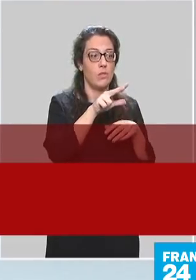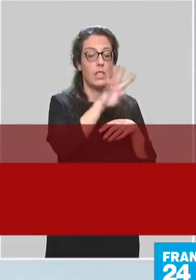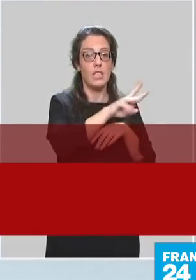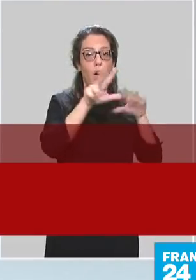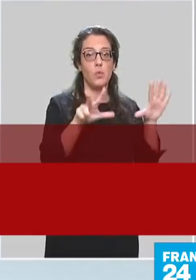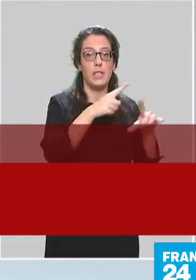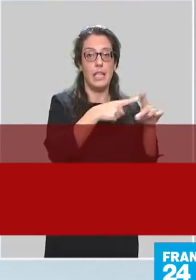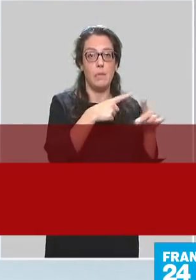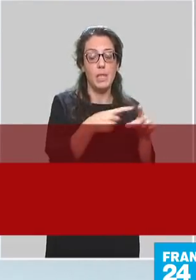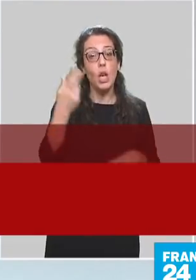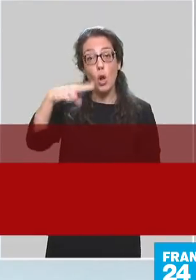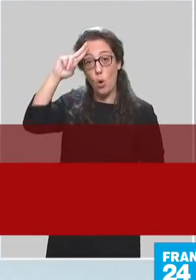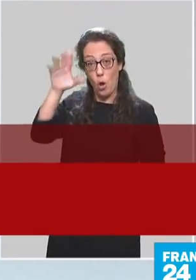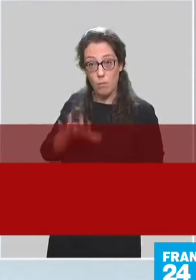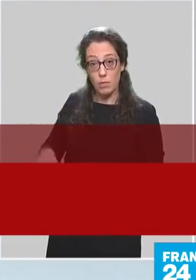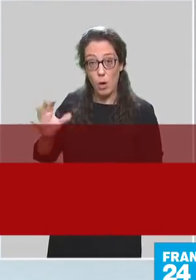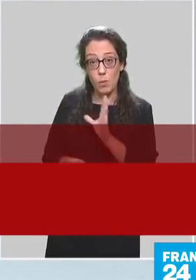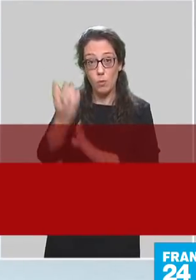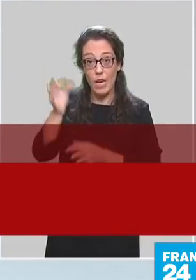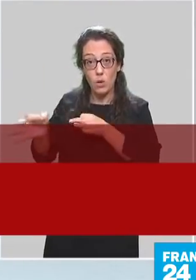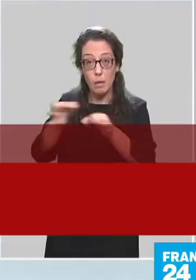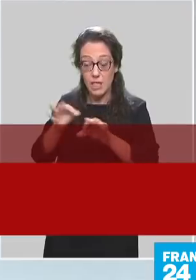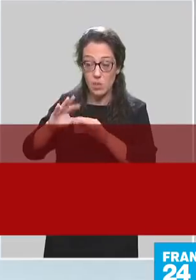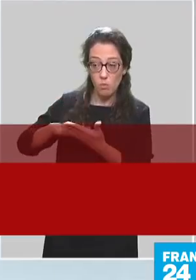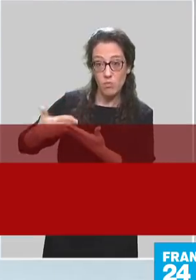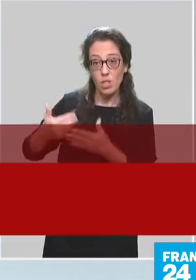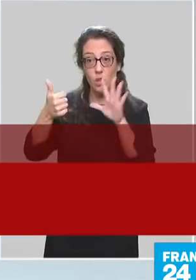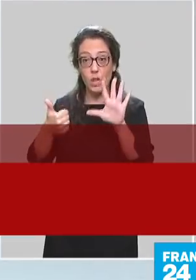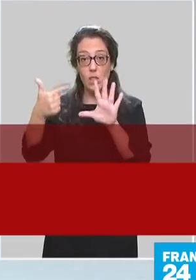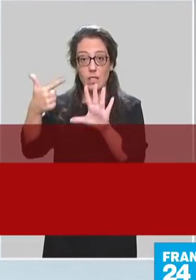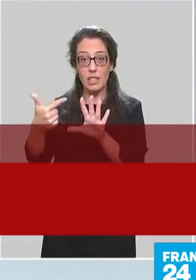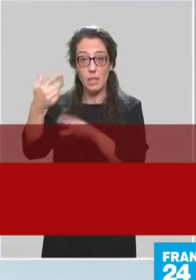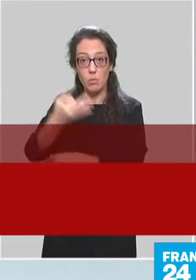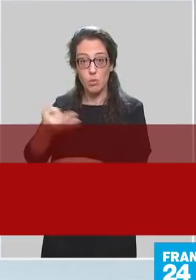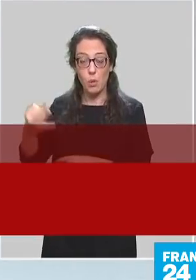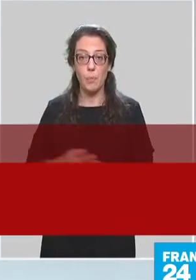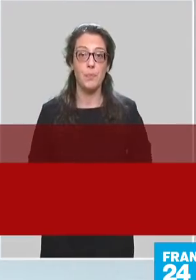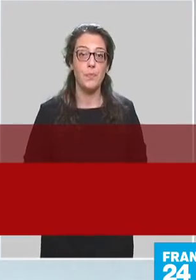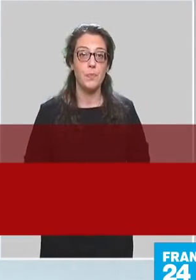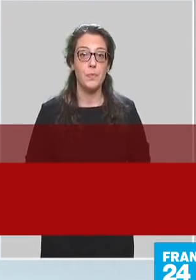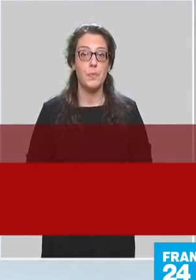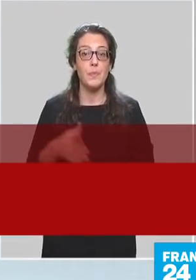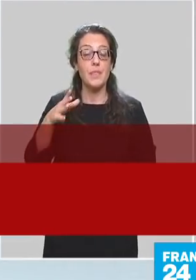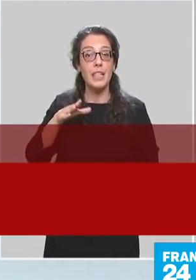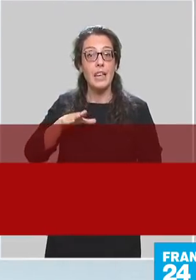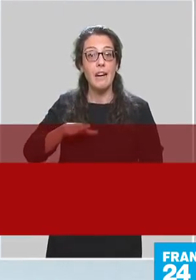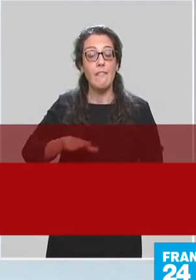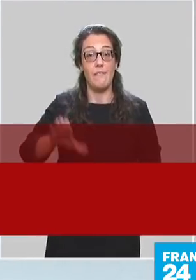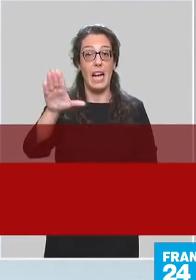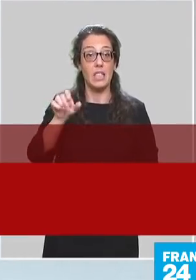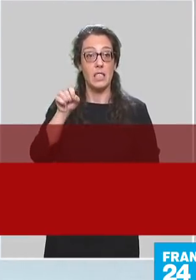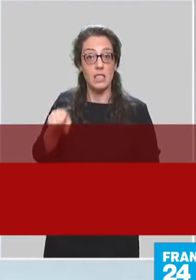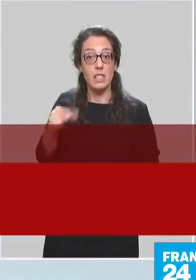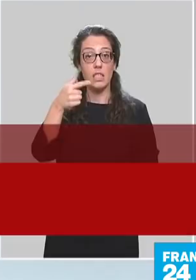aujourd'hui 67% des nouvelles contaminations recensées dans le monde. Cette vague touche désormais toute